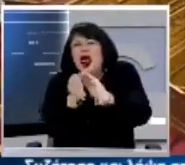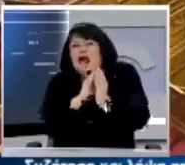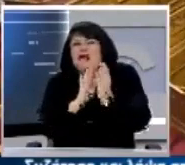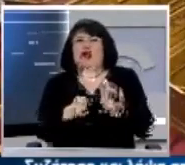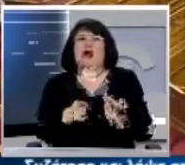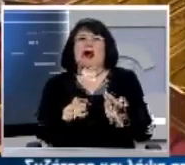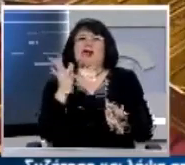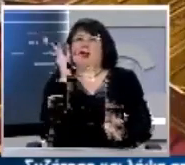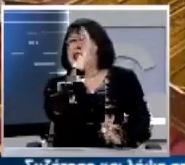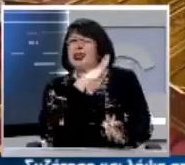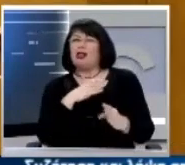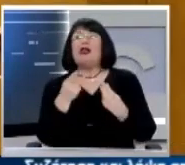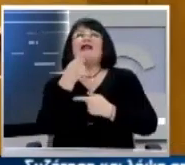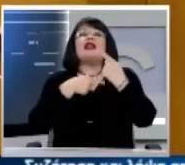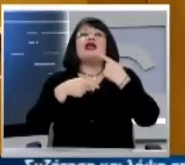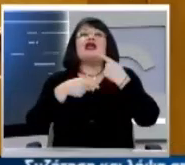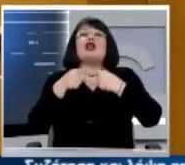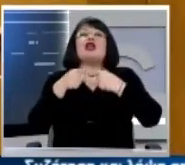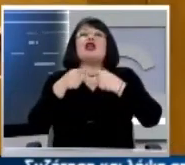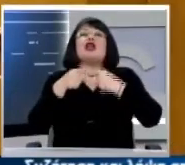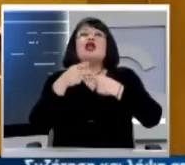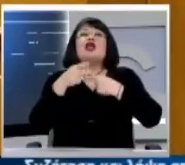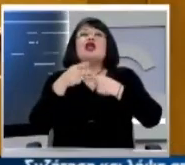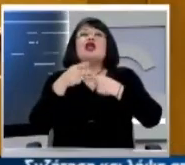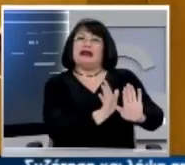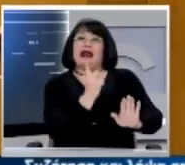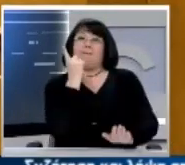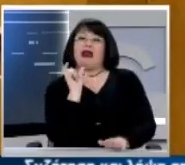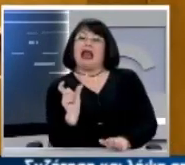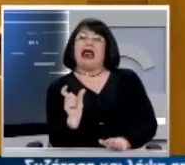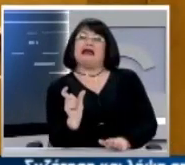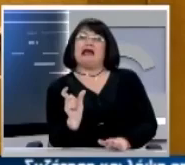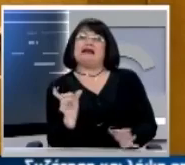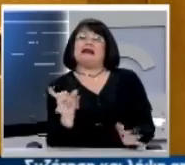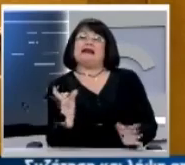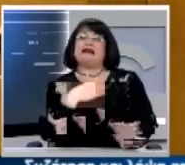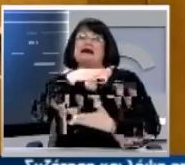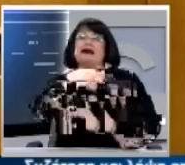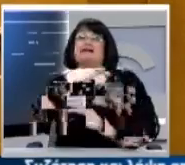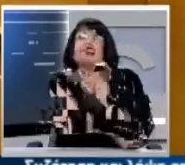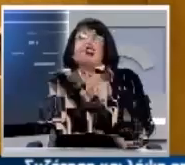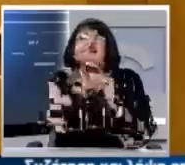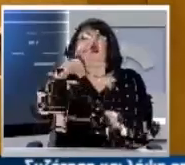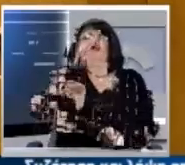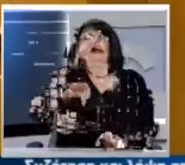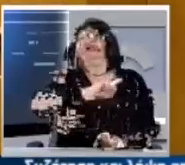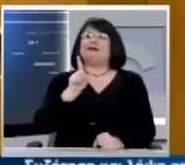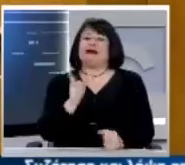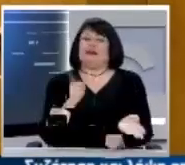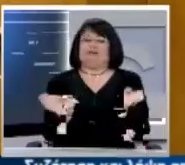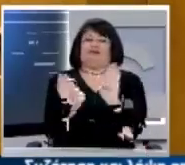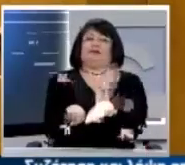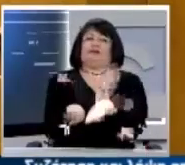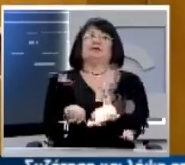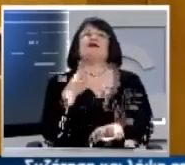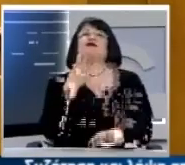όσο και η Νέα Δημοκρατία έρχονται σε εξαιρετικά δύσκολη θέση. Σε τι συνίσταται λοιπόν αυτό το σκάνδαλο της Νοβάρτης, θα